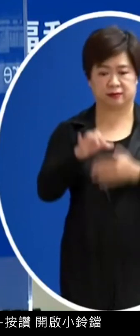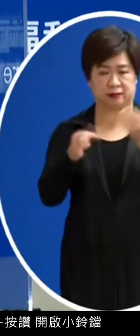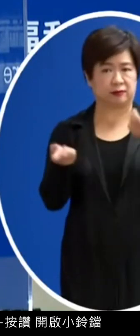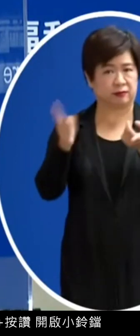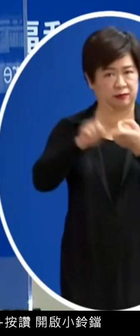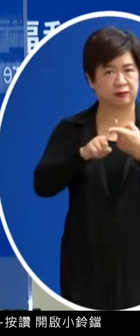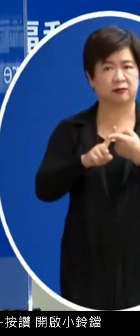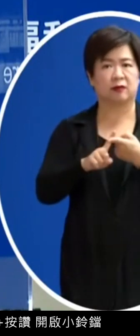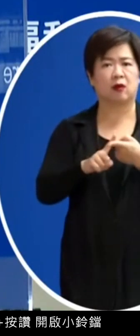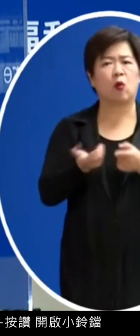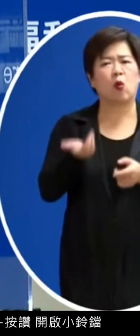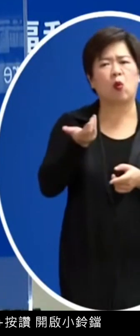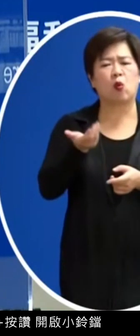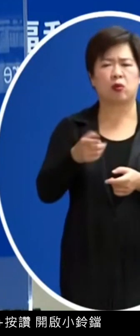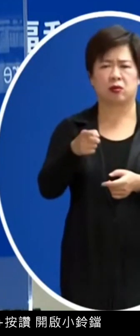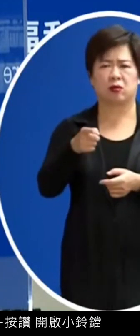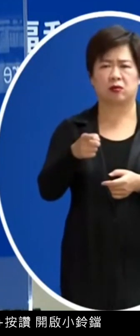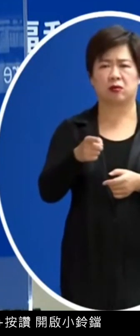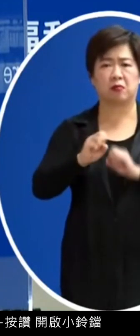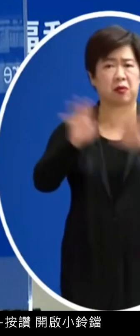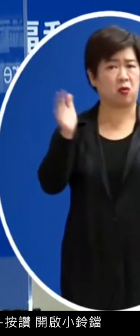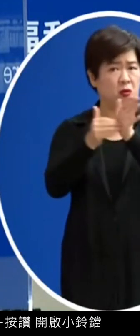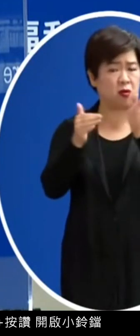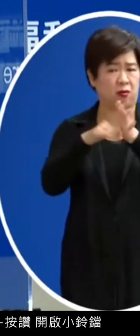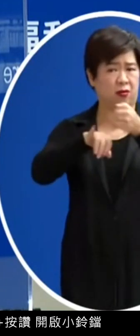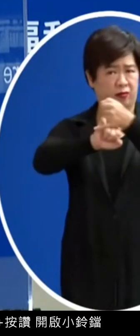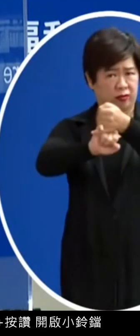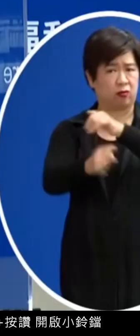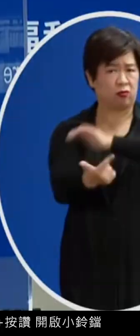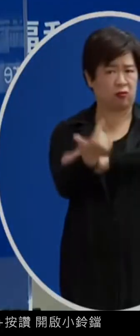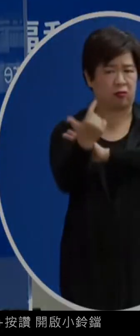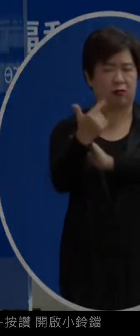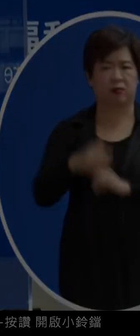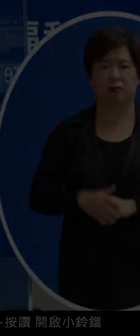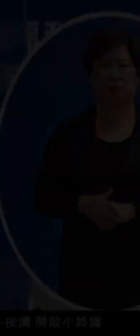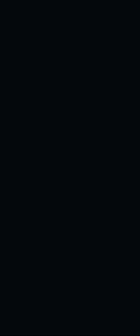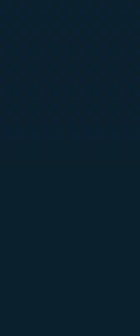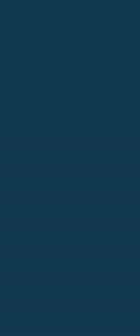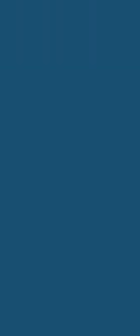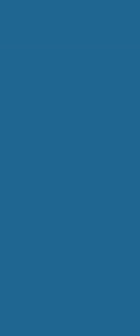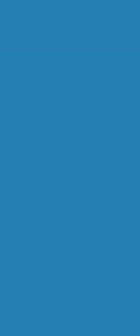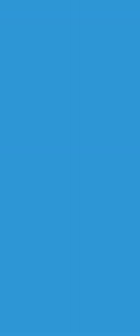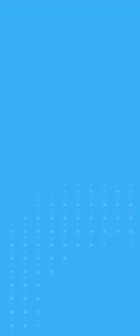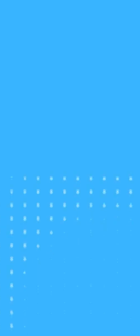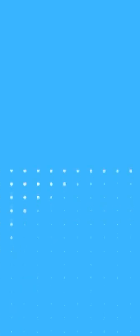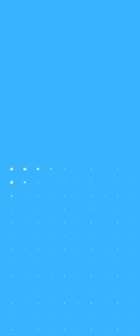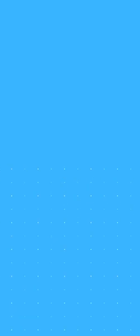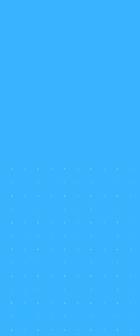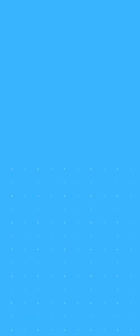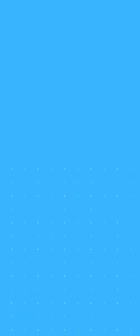格也尽快去预，哈，尽快到预约平台做意愿登记，如果还没有做的话。